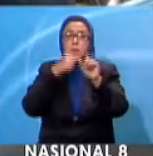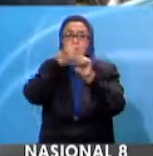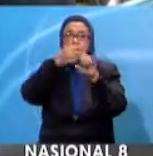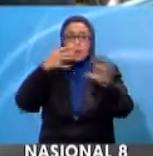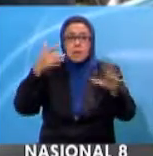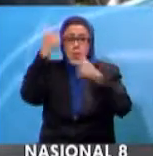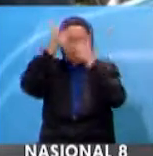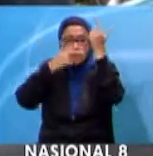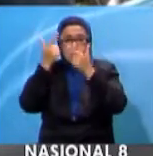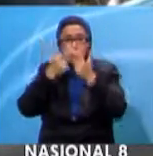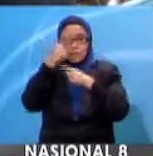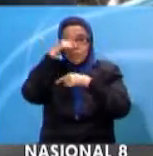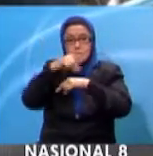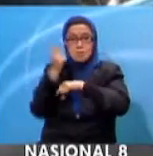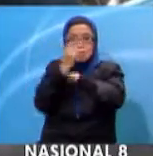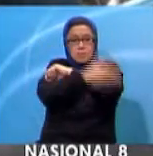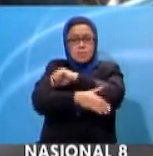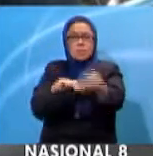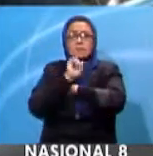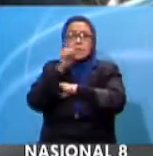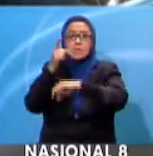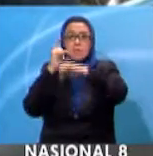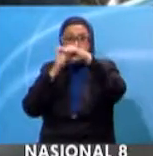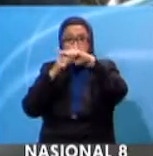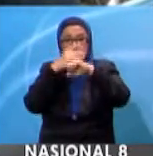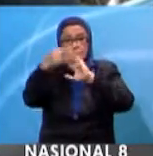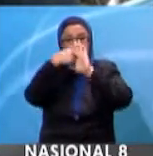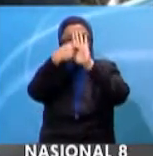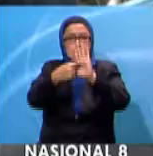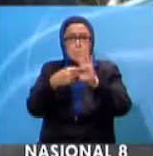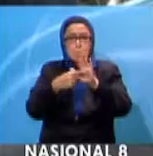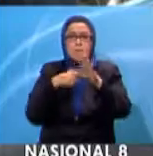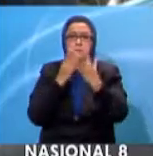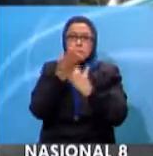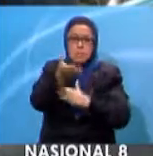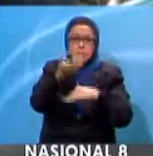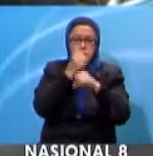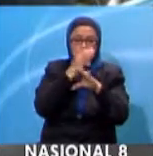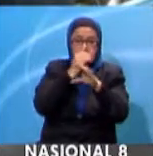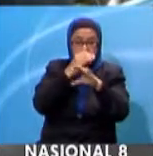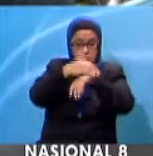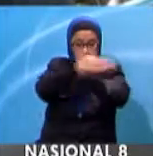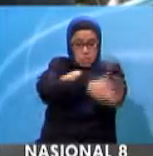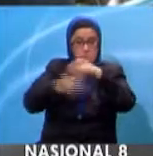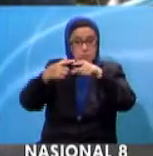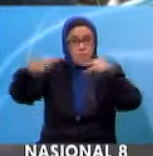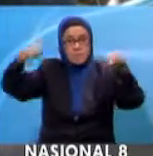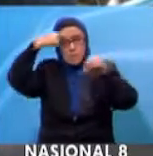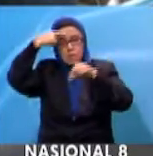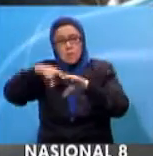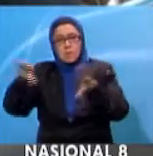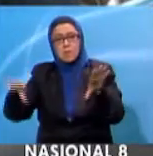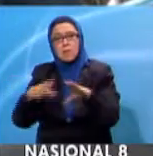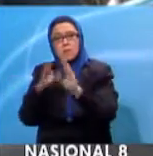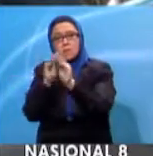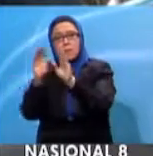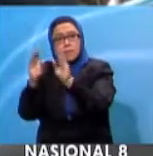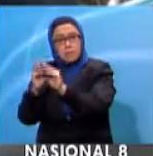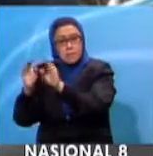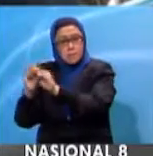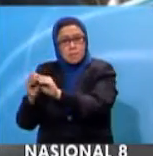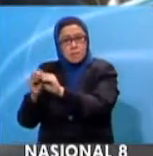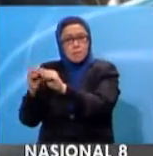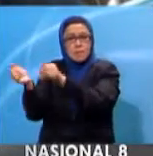Malaysia-Jepun adalah positif. Ia dicerminkan menerusi kesungguhan negara Jepun mengadakan beberapa mesyuarat dua hala dengan